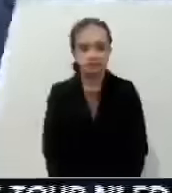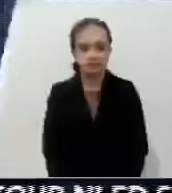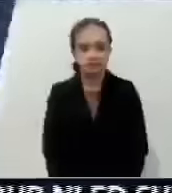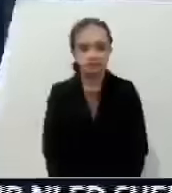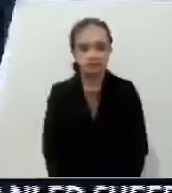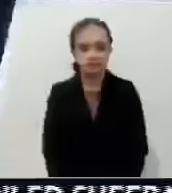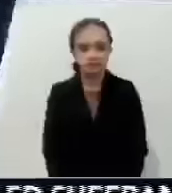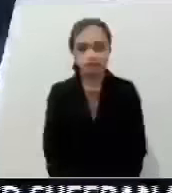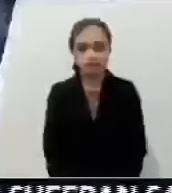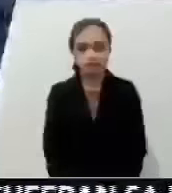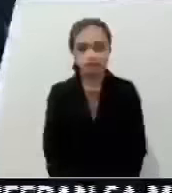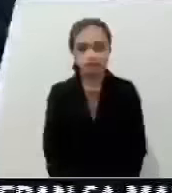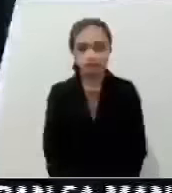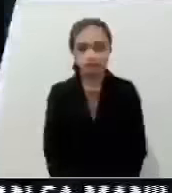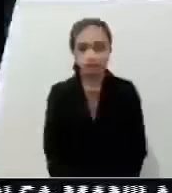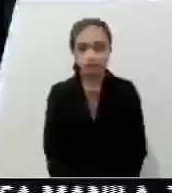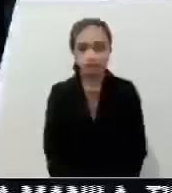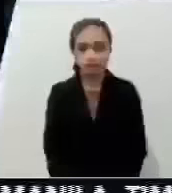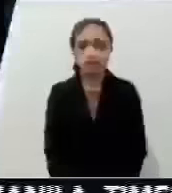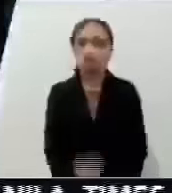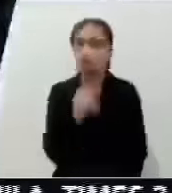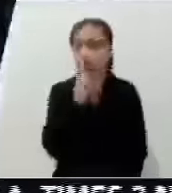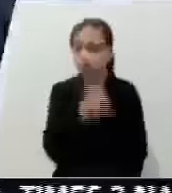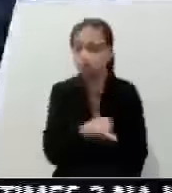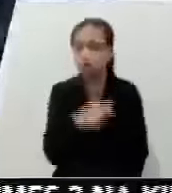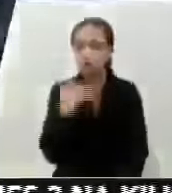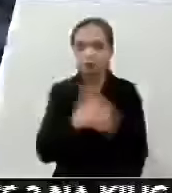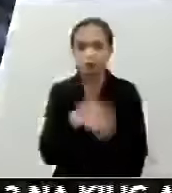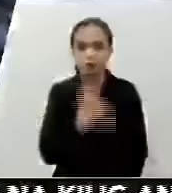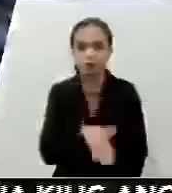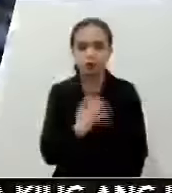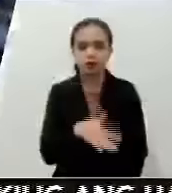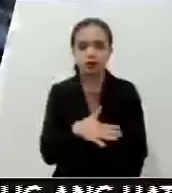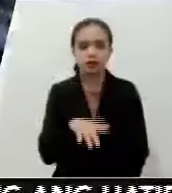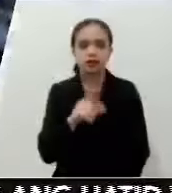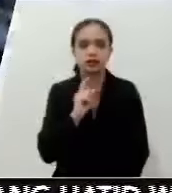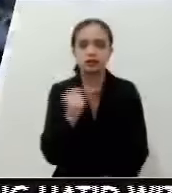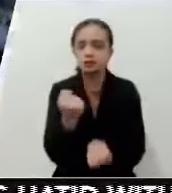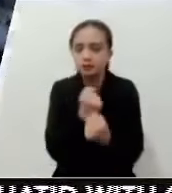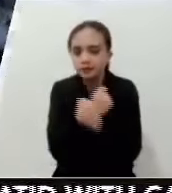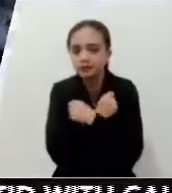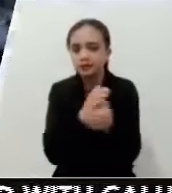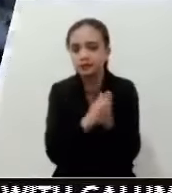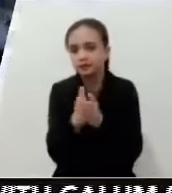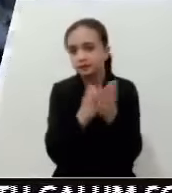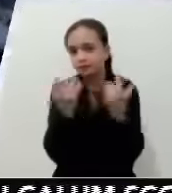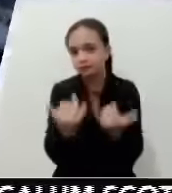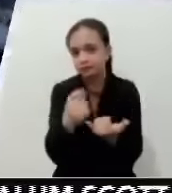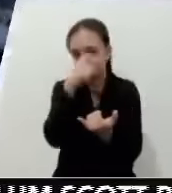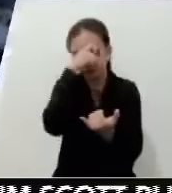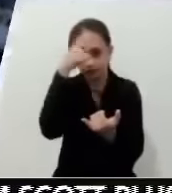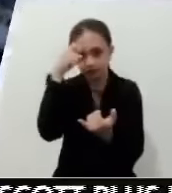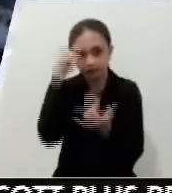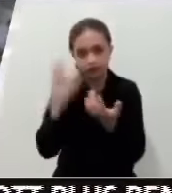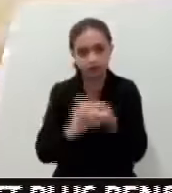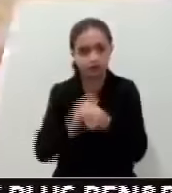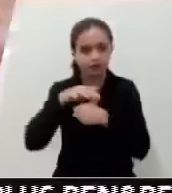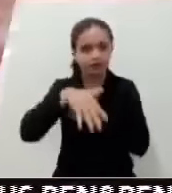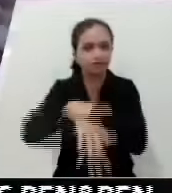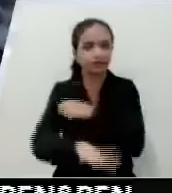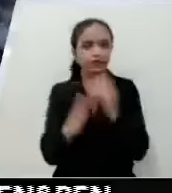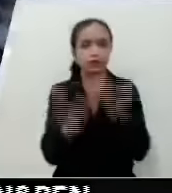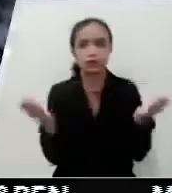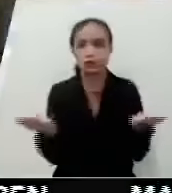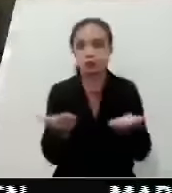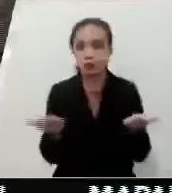Jonathan tiyak na mafall in love ka This summer season sa bulingan h naak sa lamitan